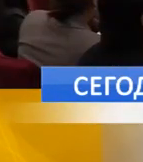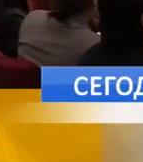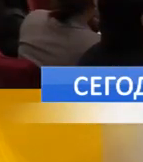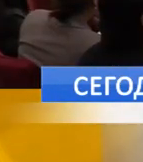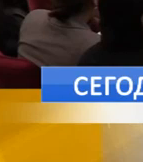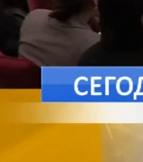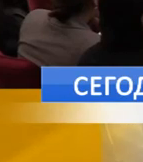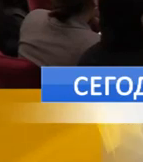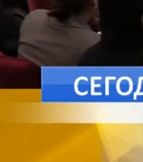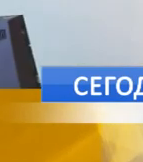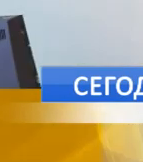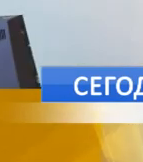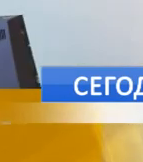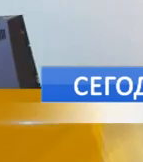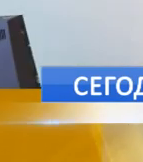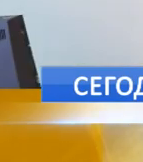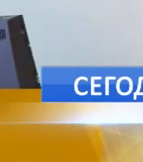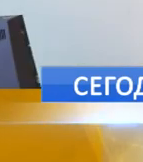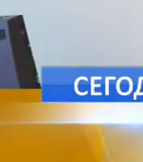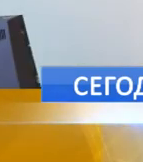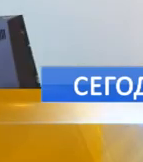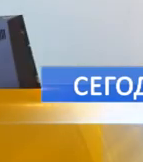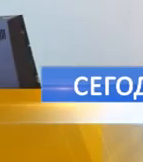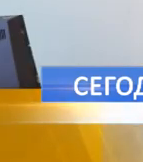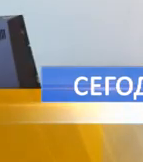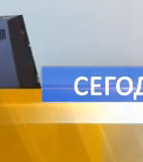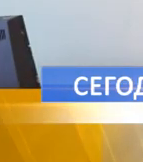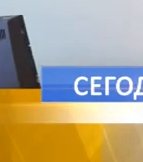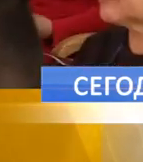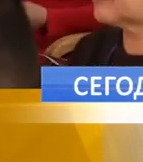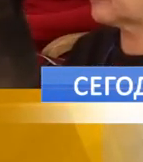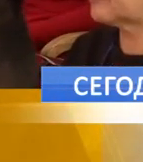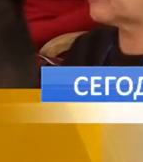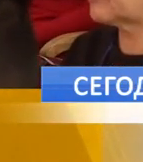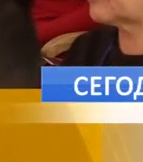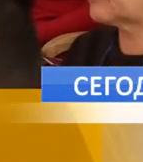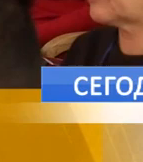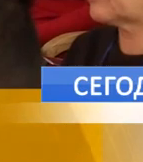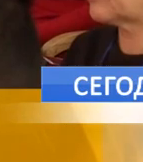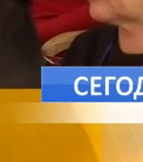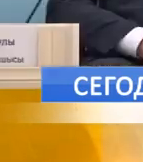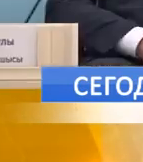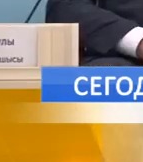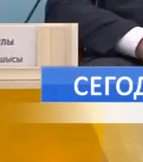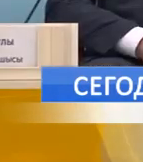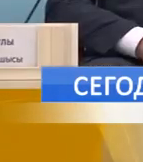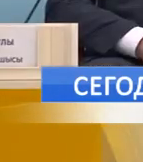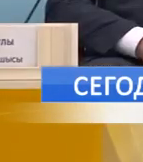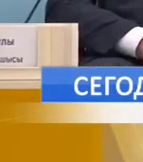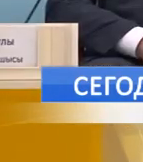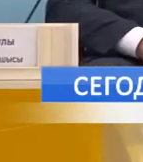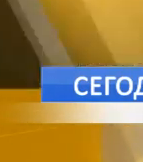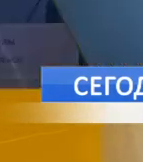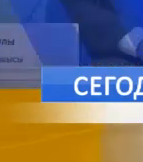«Прощай, жизнь». 149 раз пытались добровольно уйти из жизни жители Алматинской области в прошлом году. 80 из них оказались